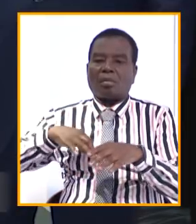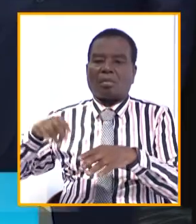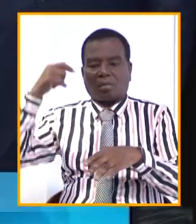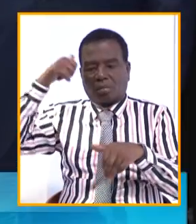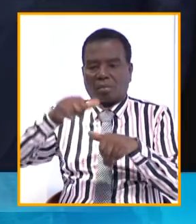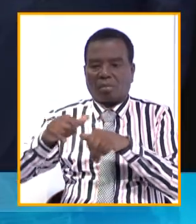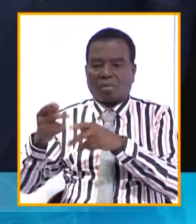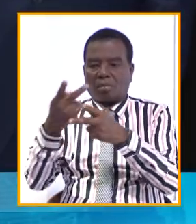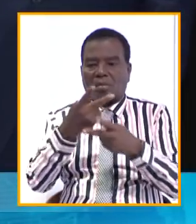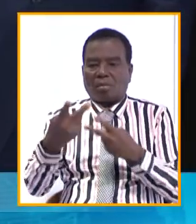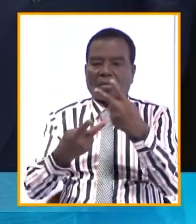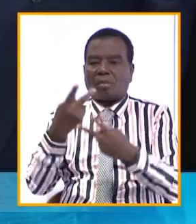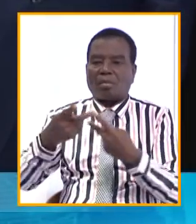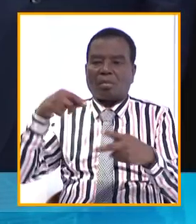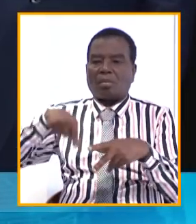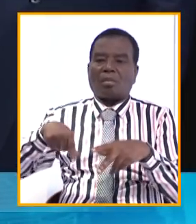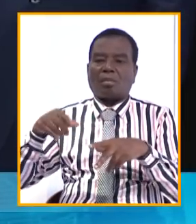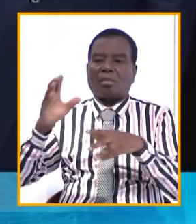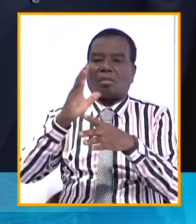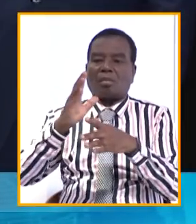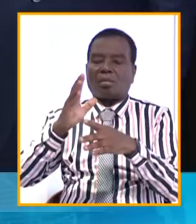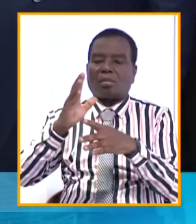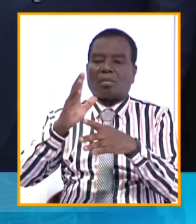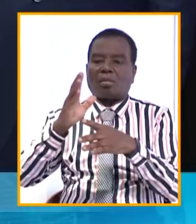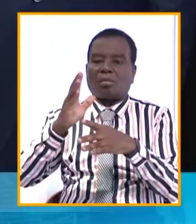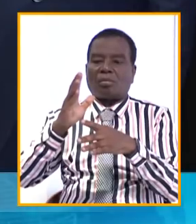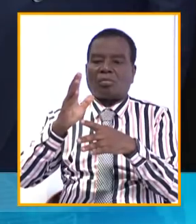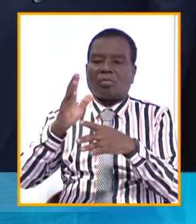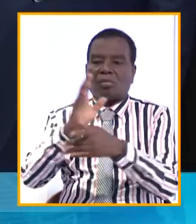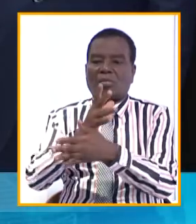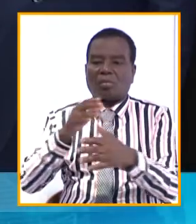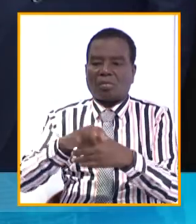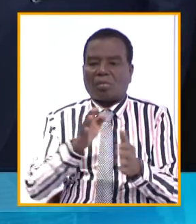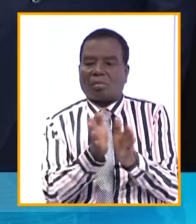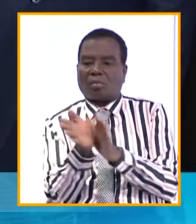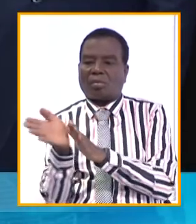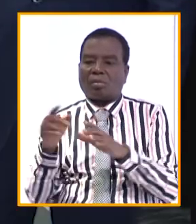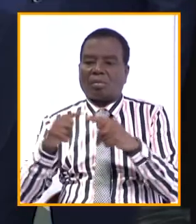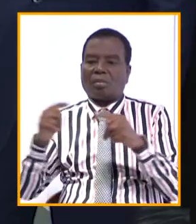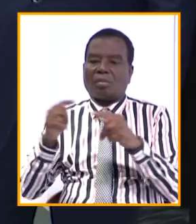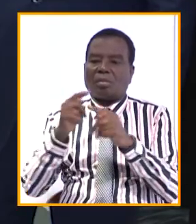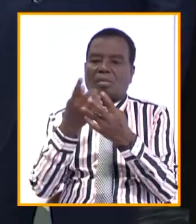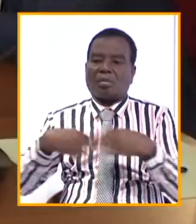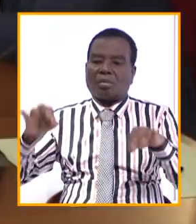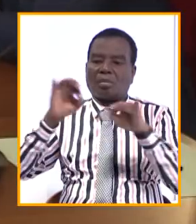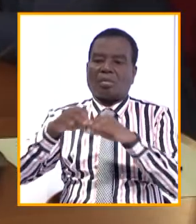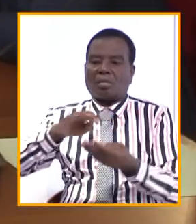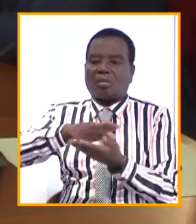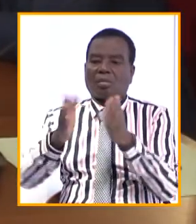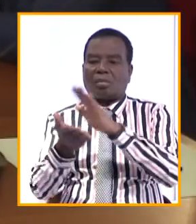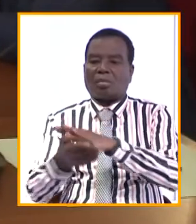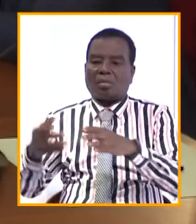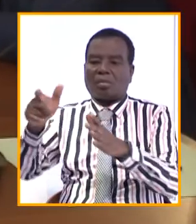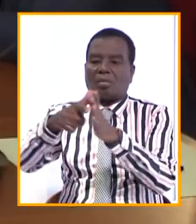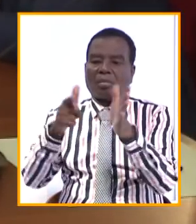visite que l'Allemagne a fait un virage positif très important en changeant sa loi sur l'immigration.